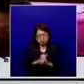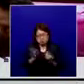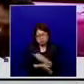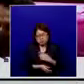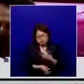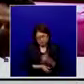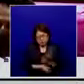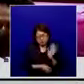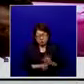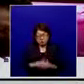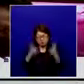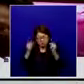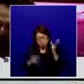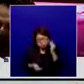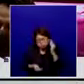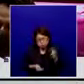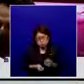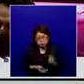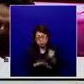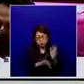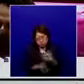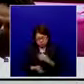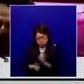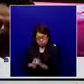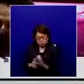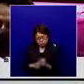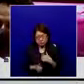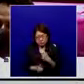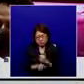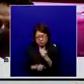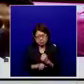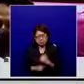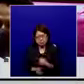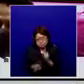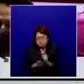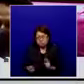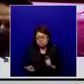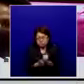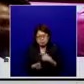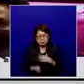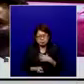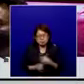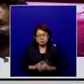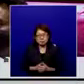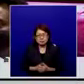ถ้าท่านไม่ช่วยเขาเนี่ยผมจะเป็นคนแนะนำเขาเองแล้วเราเจอกันทุกเวทีเลย